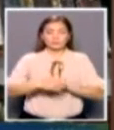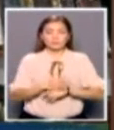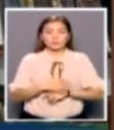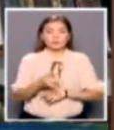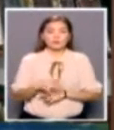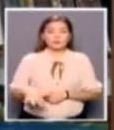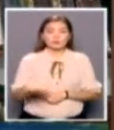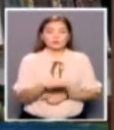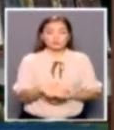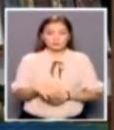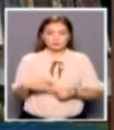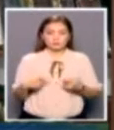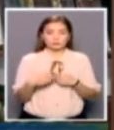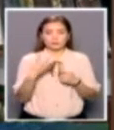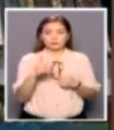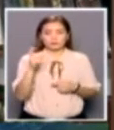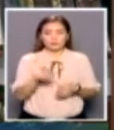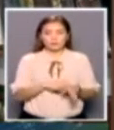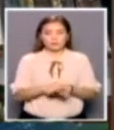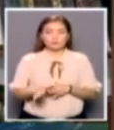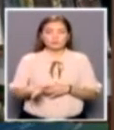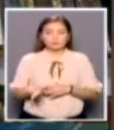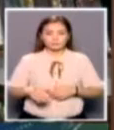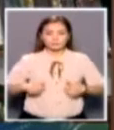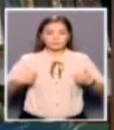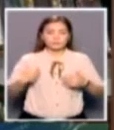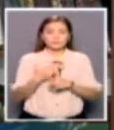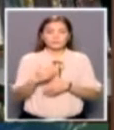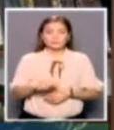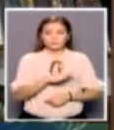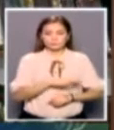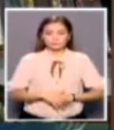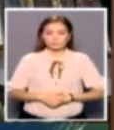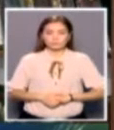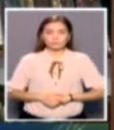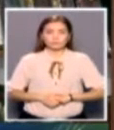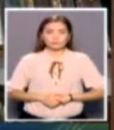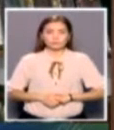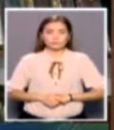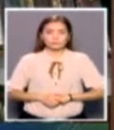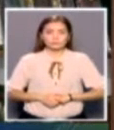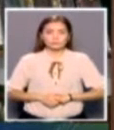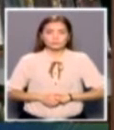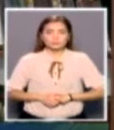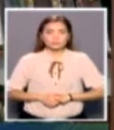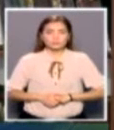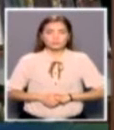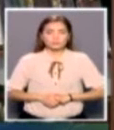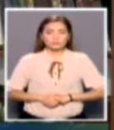Мақат ауданында нақты 4 адам толықтай райынан қайтты. Соның ішінде олардың көпшілігі